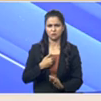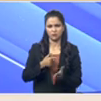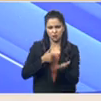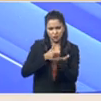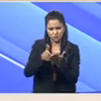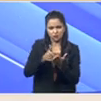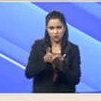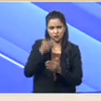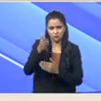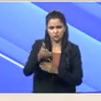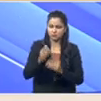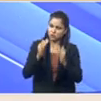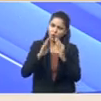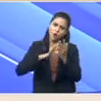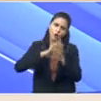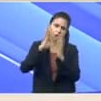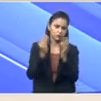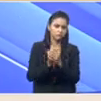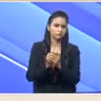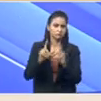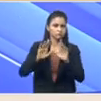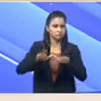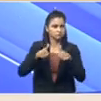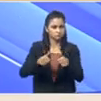घर में है सर। ओके,